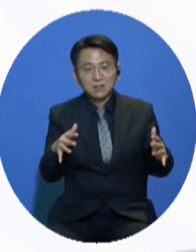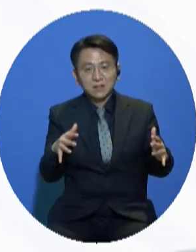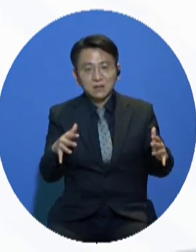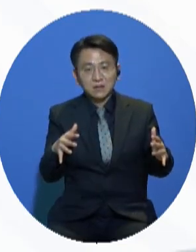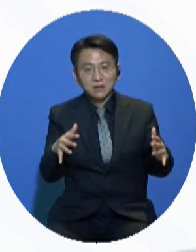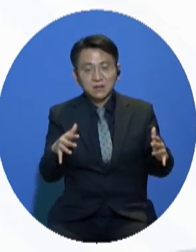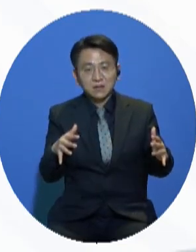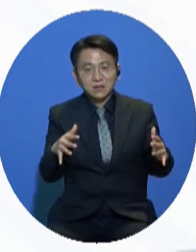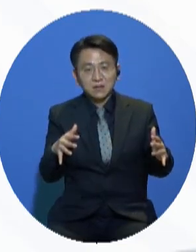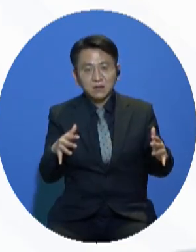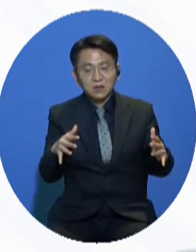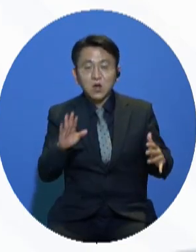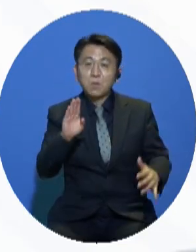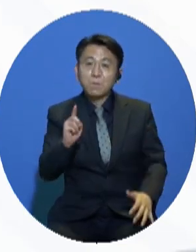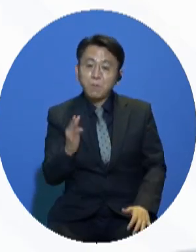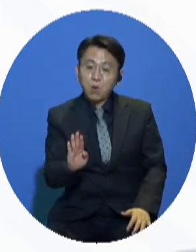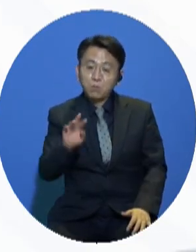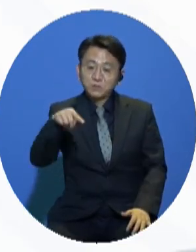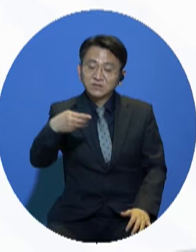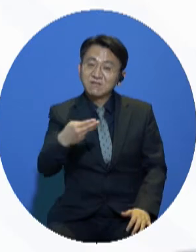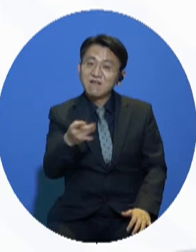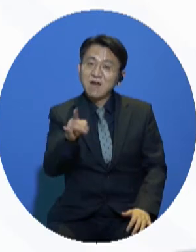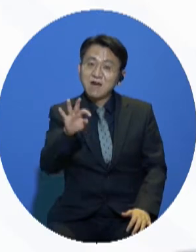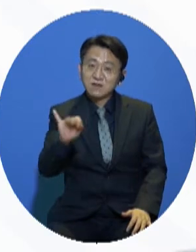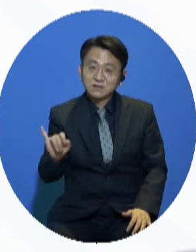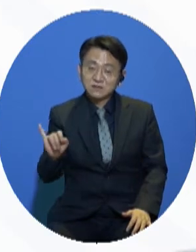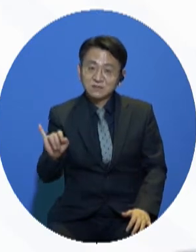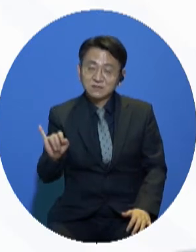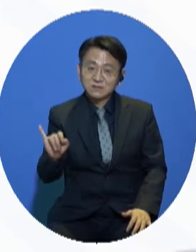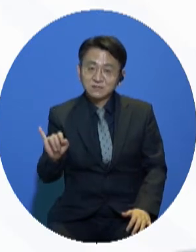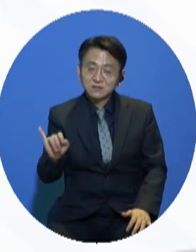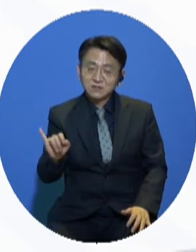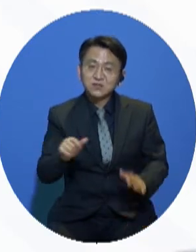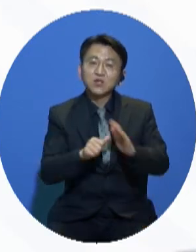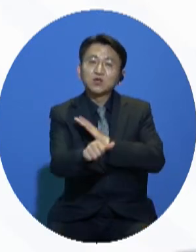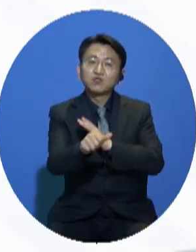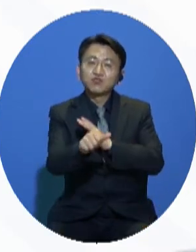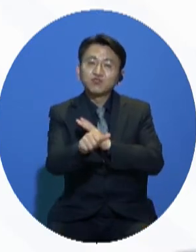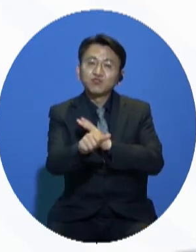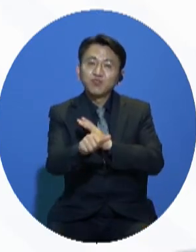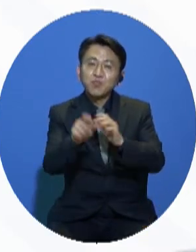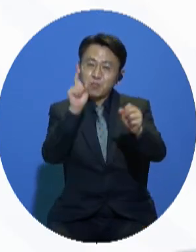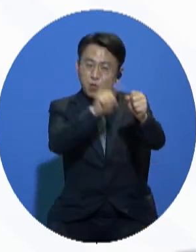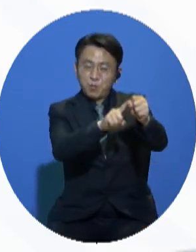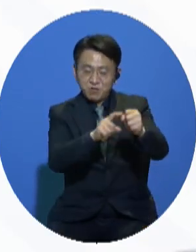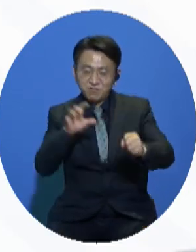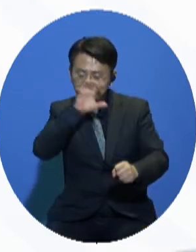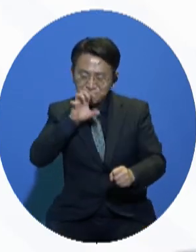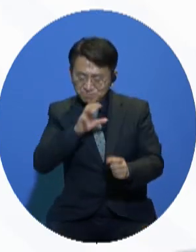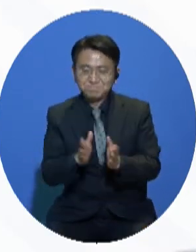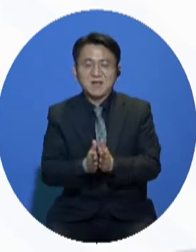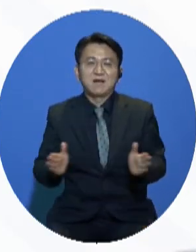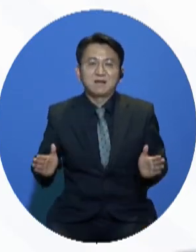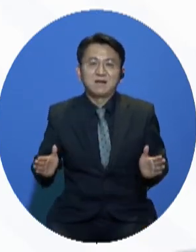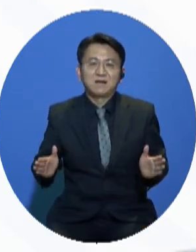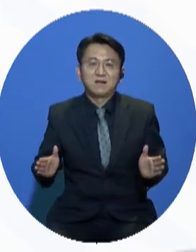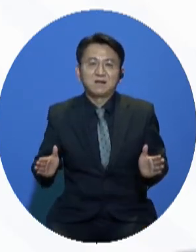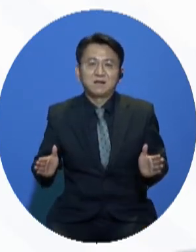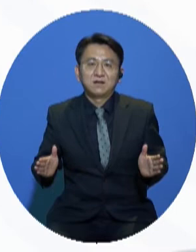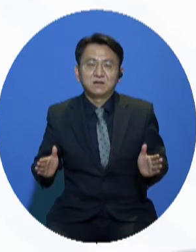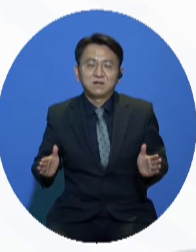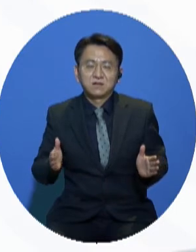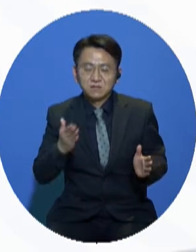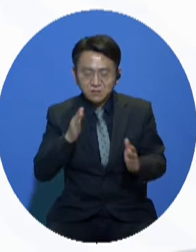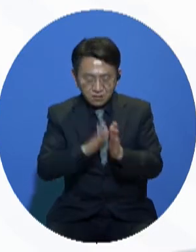비일반인, 비장애인 봅슬레이 팀에 되기 위해서 훈련을 시작을 했습니다. 그래서 그때의